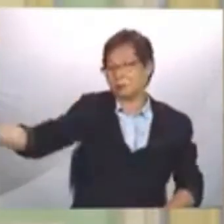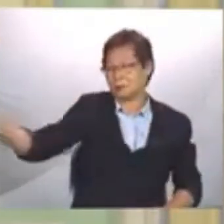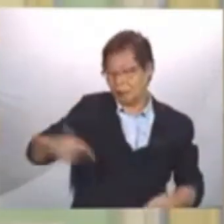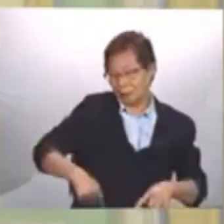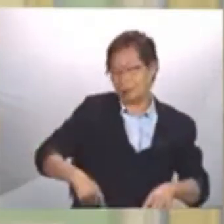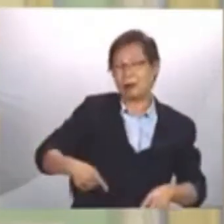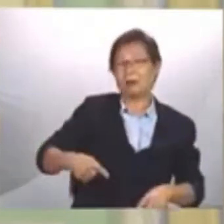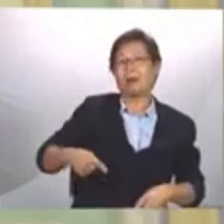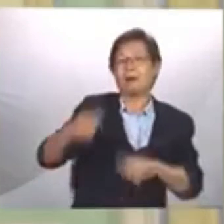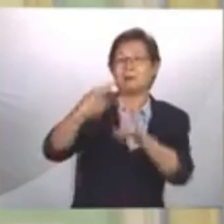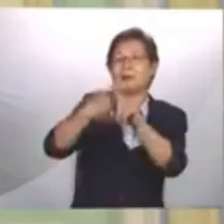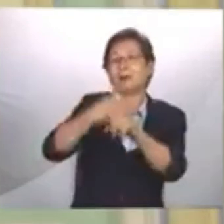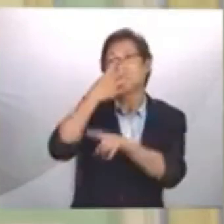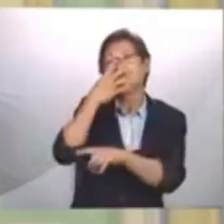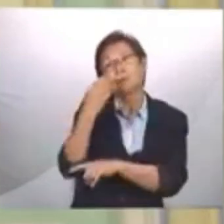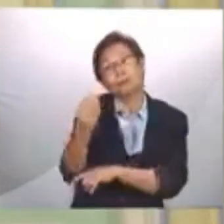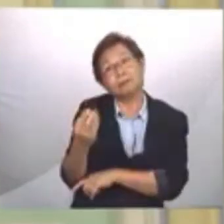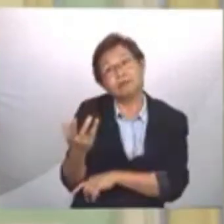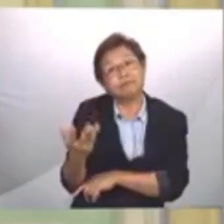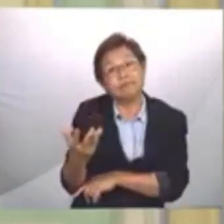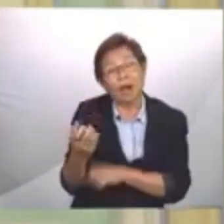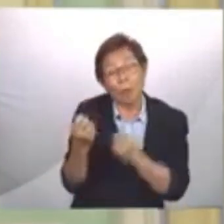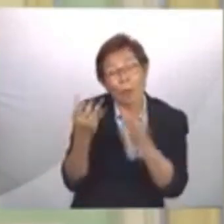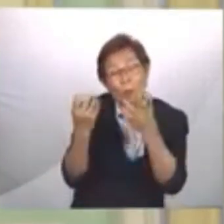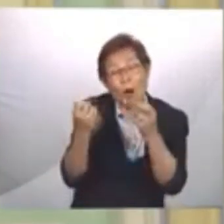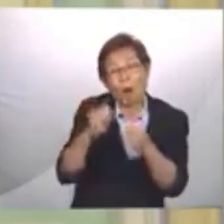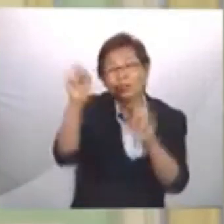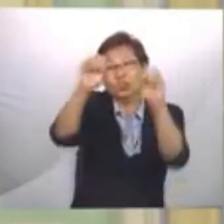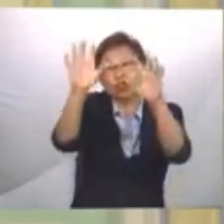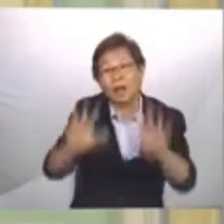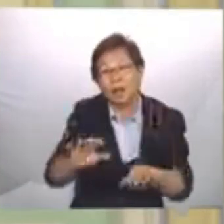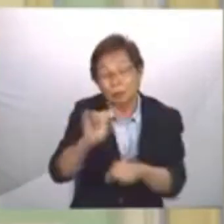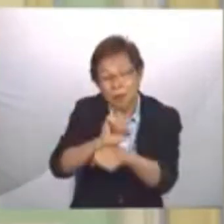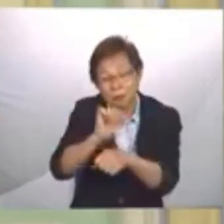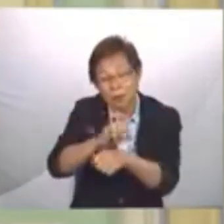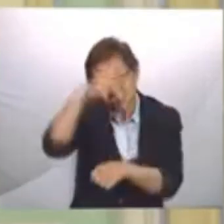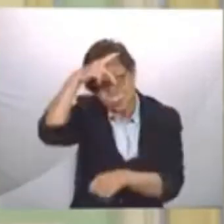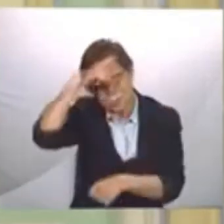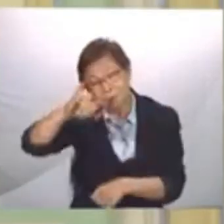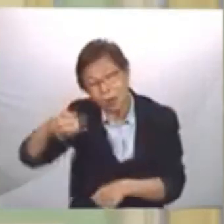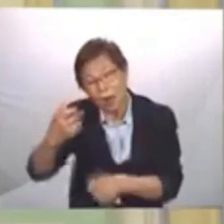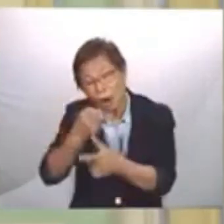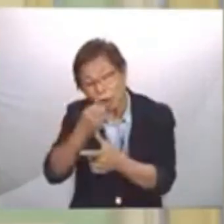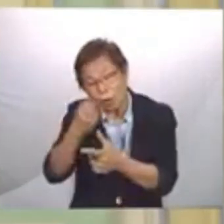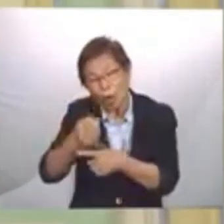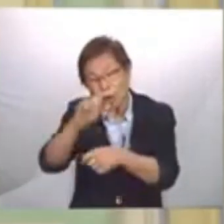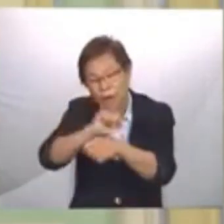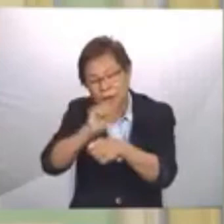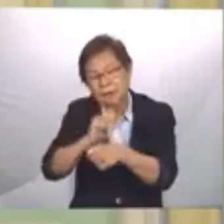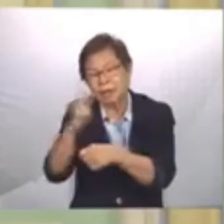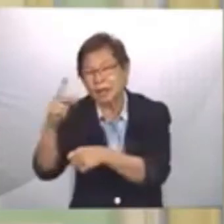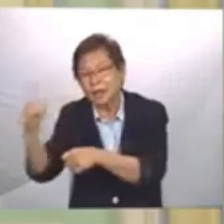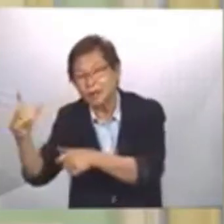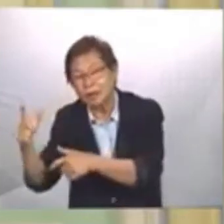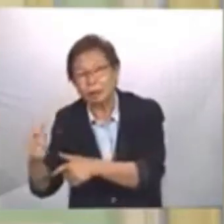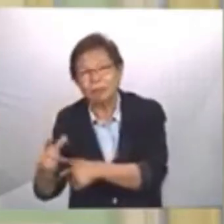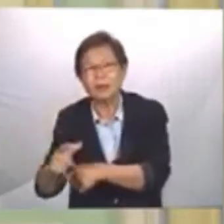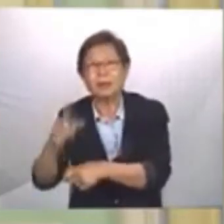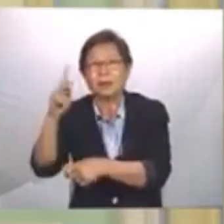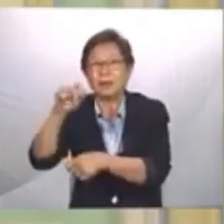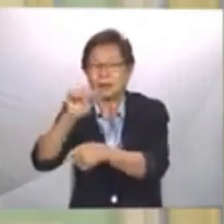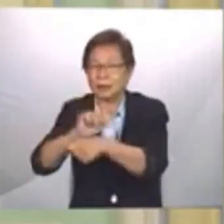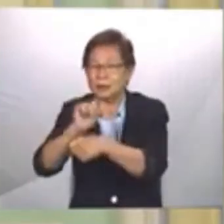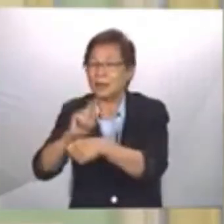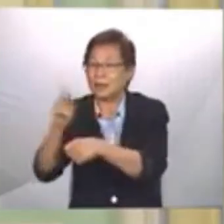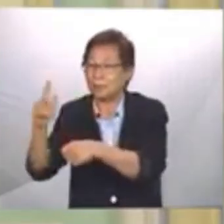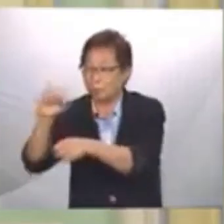daripada Seremban. Ramai daripada Shah Alam pun bekerja di Putrajaya ataupun bekerja di KL, bekerja di Shah